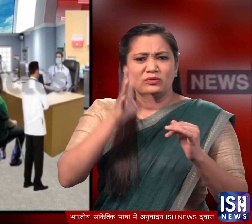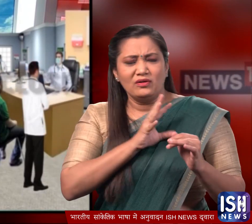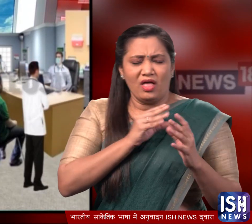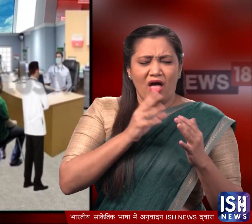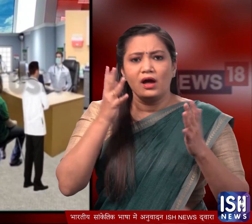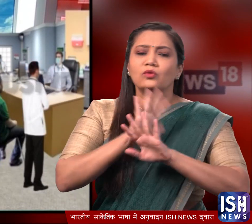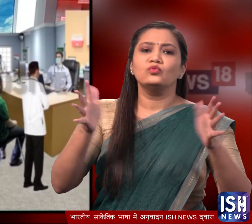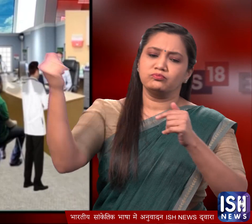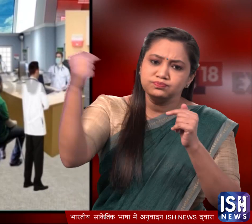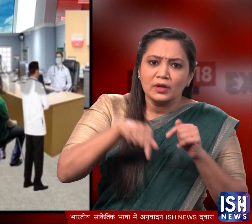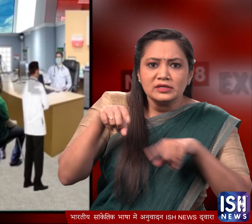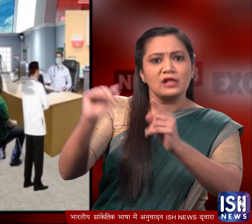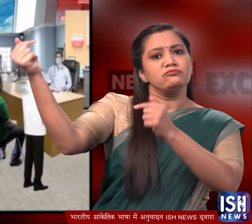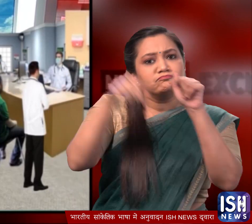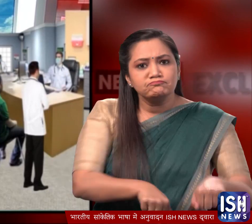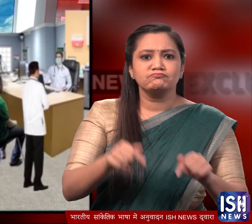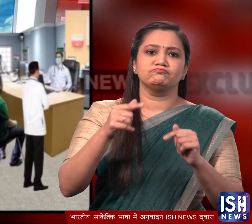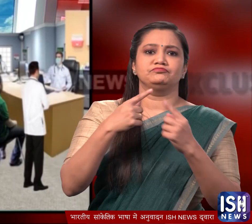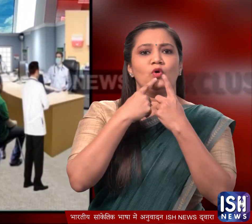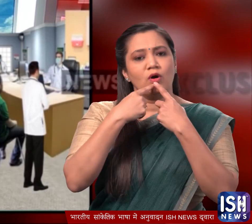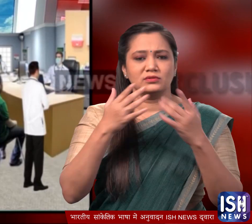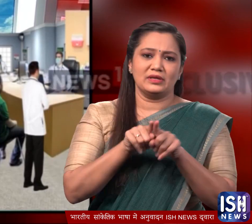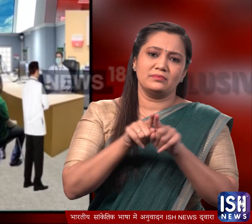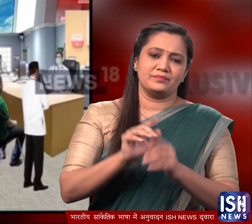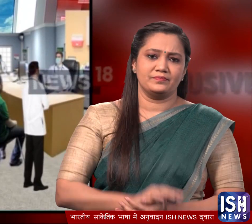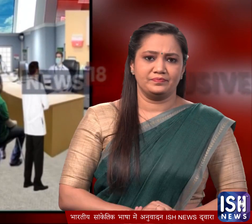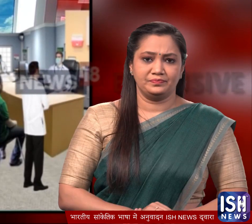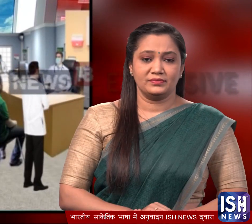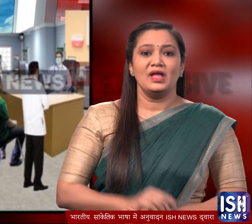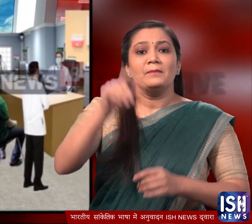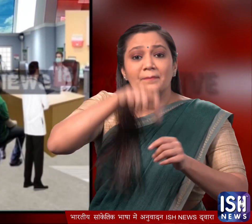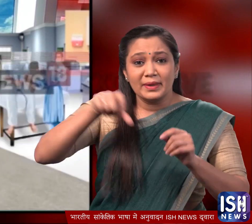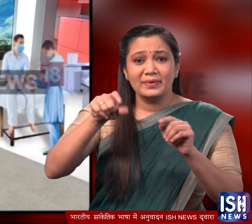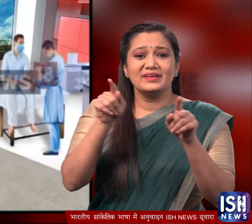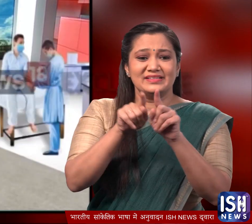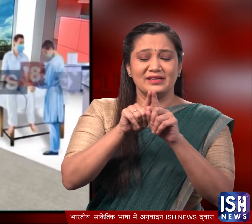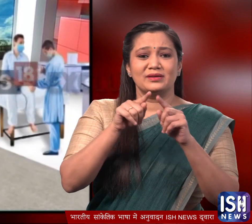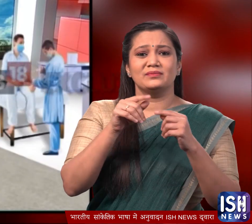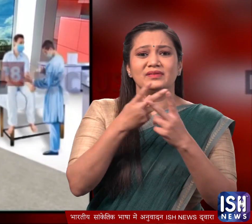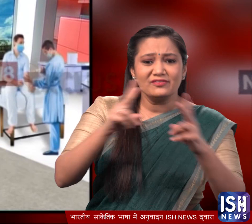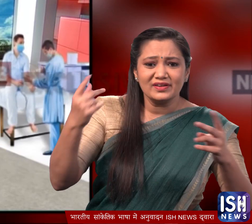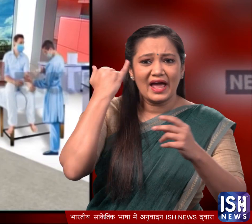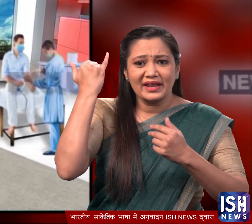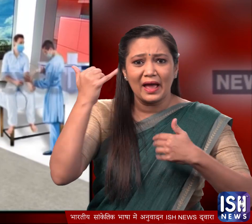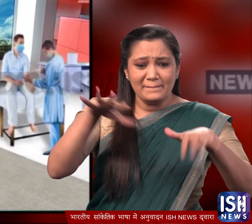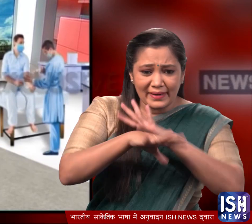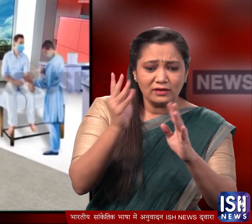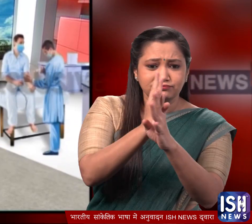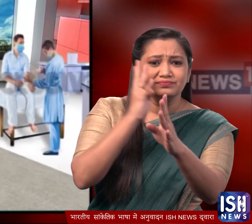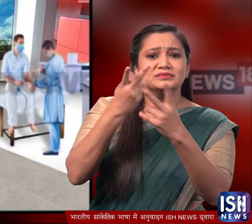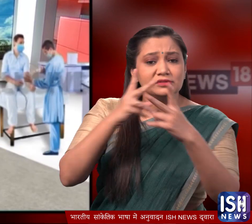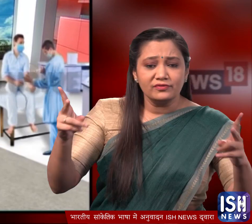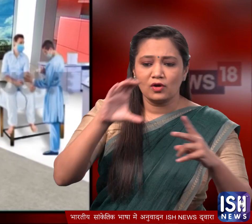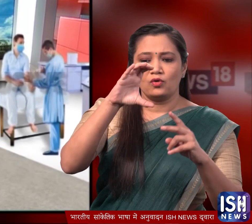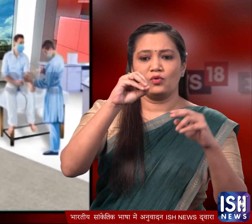लोग हिचकिचाए नहीं और टीका लगवाने के लिए खुलकर आ गए। इतना ही नहीं, लोगों की सहूलियत के लिए अब वैक्सीन लगाने की प्रक्रिया में